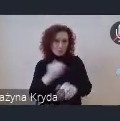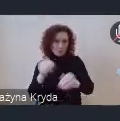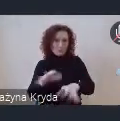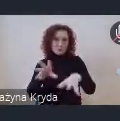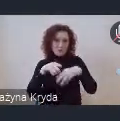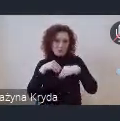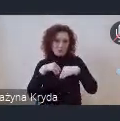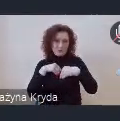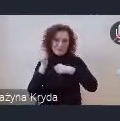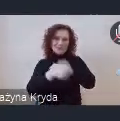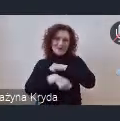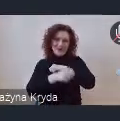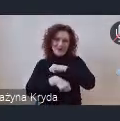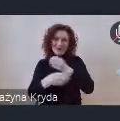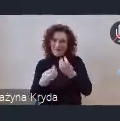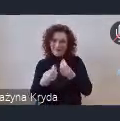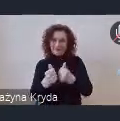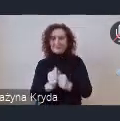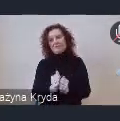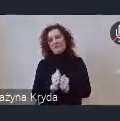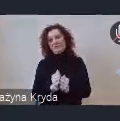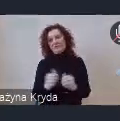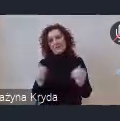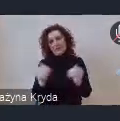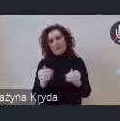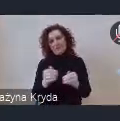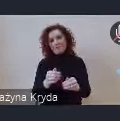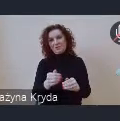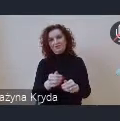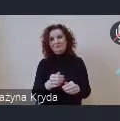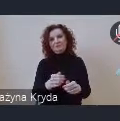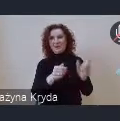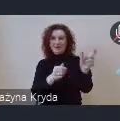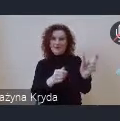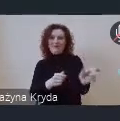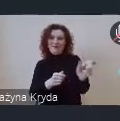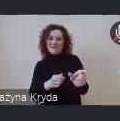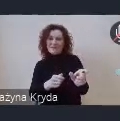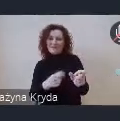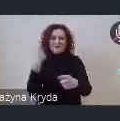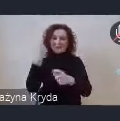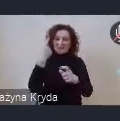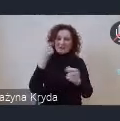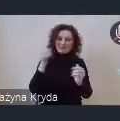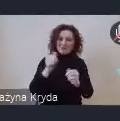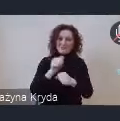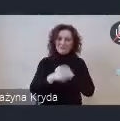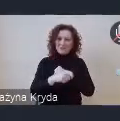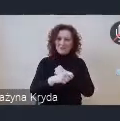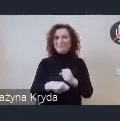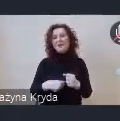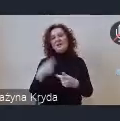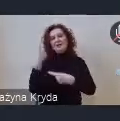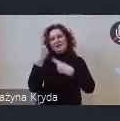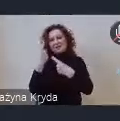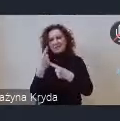powstanie sytuacja w której i Wy w jakiś sposób możecie się spodziewać tego Mnie się wydaje że taka sytuacja nie nastąpi w ogóle